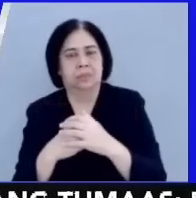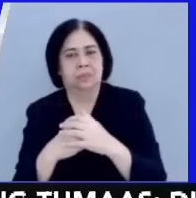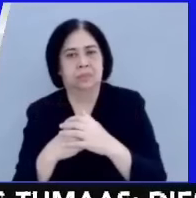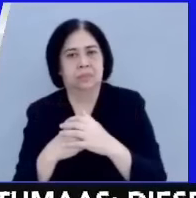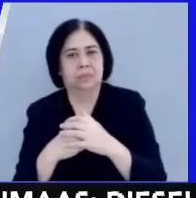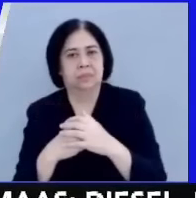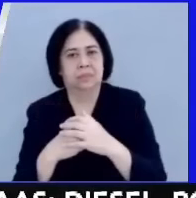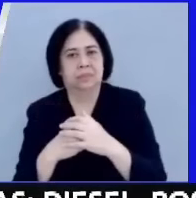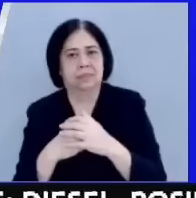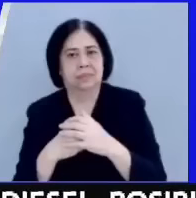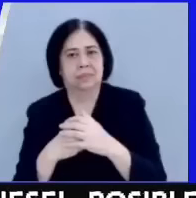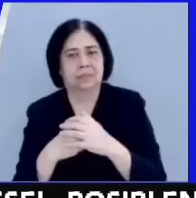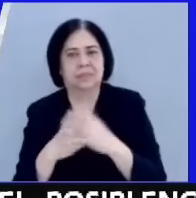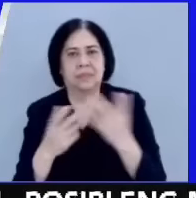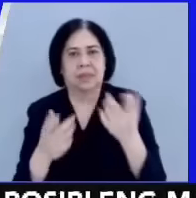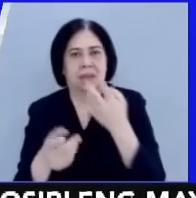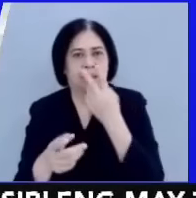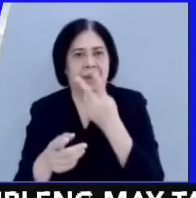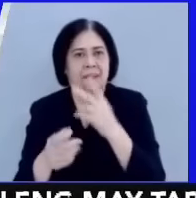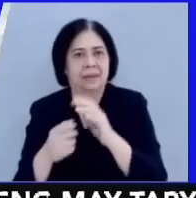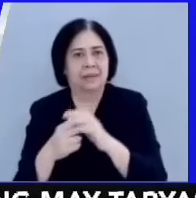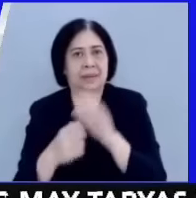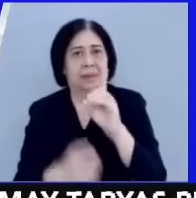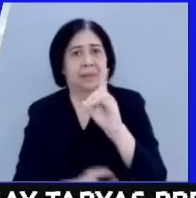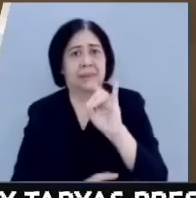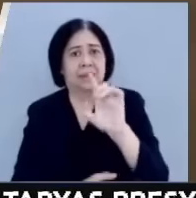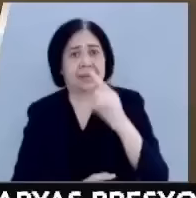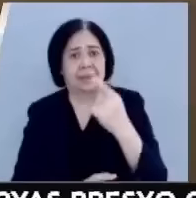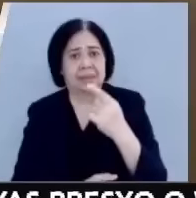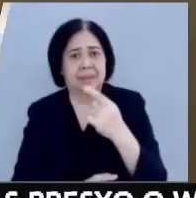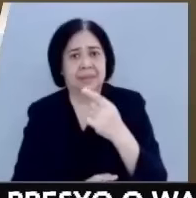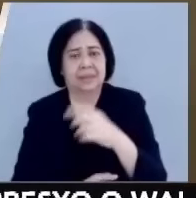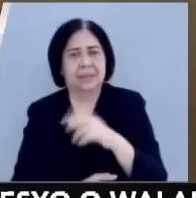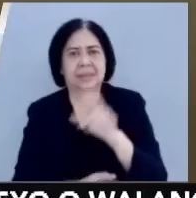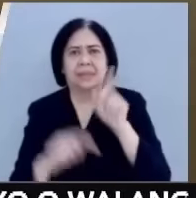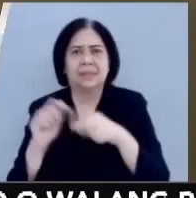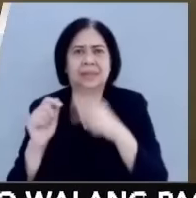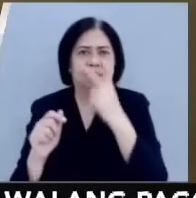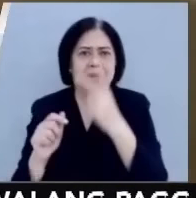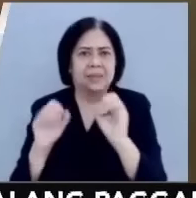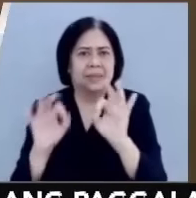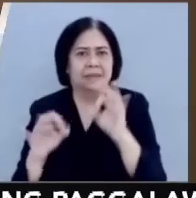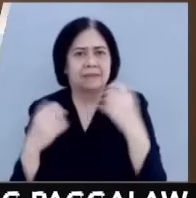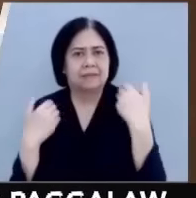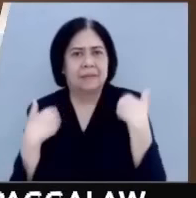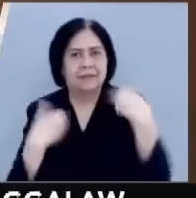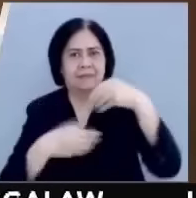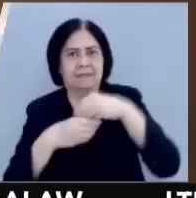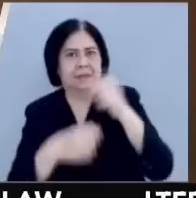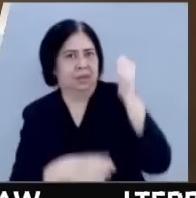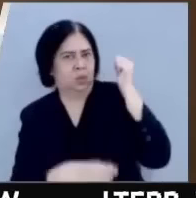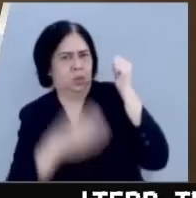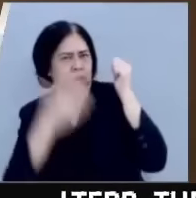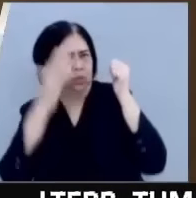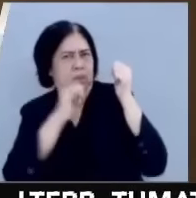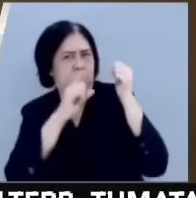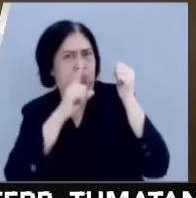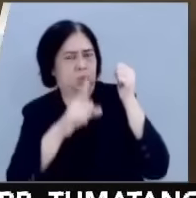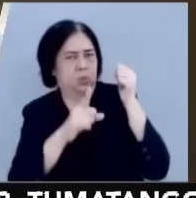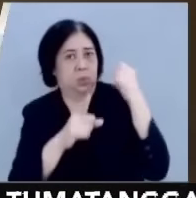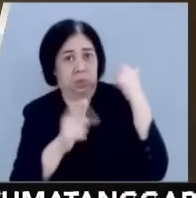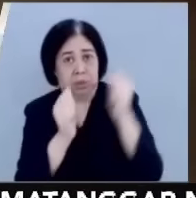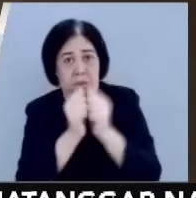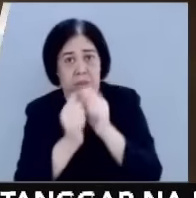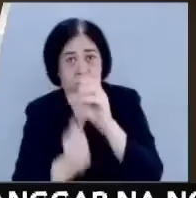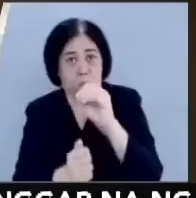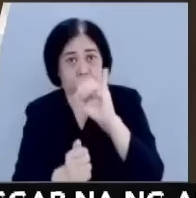yung mga tao eh Ayan saka DILG e gamit a ang hindi namin makita kung meron siyang sakay sa likod na kung kasama niya yung Director okay pwede kasing